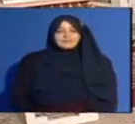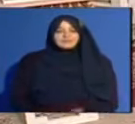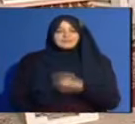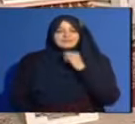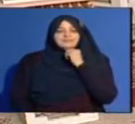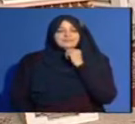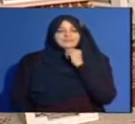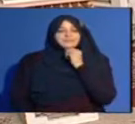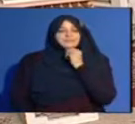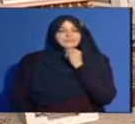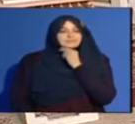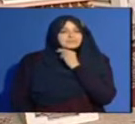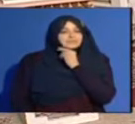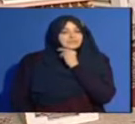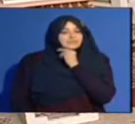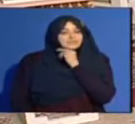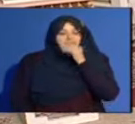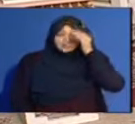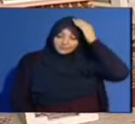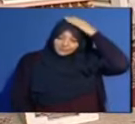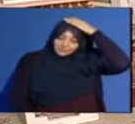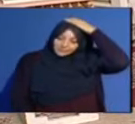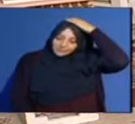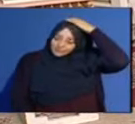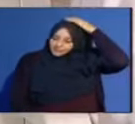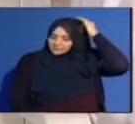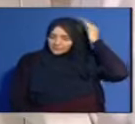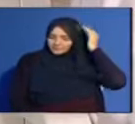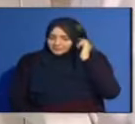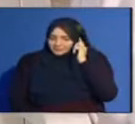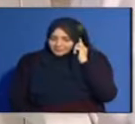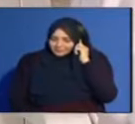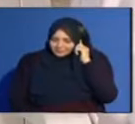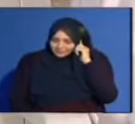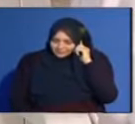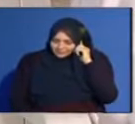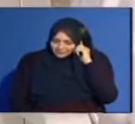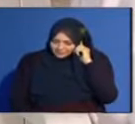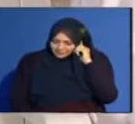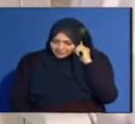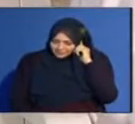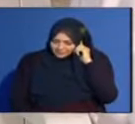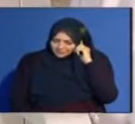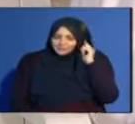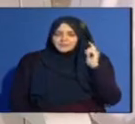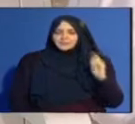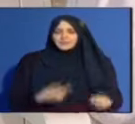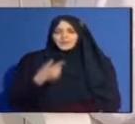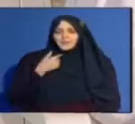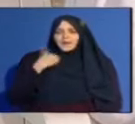والديك. وعندي مداخلة يعني كنت سمعت ديجا